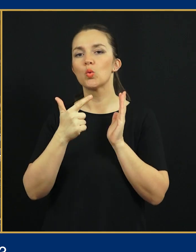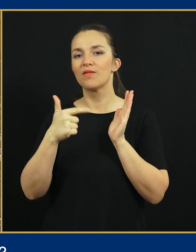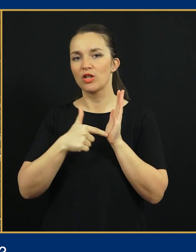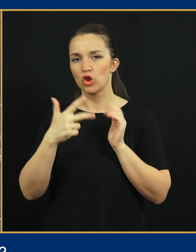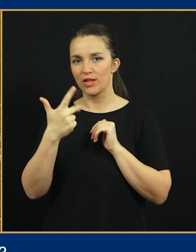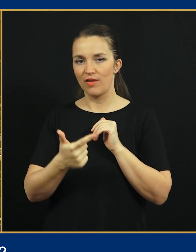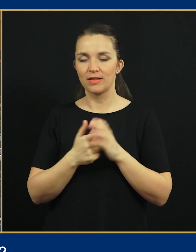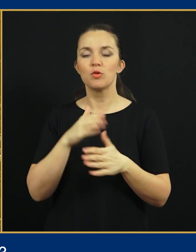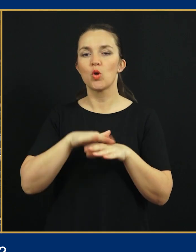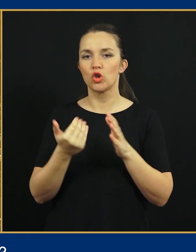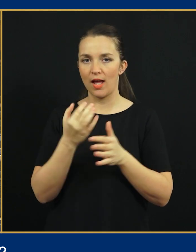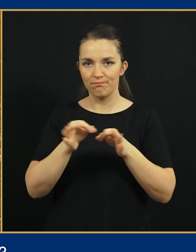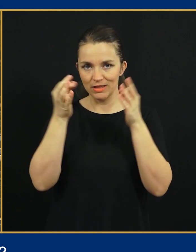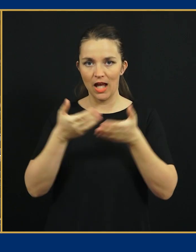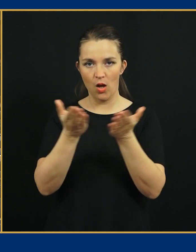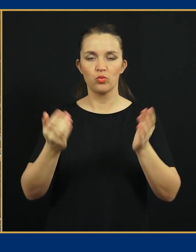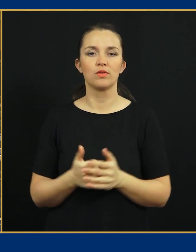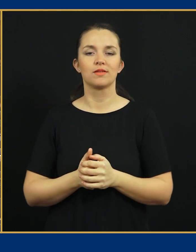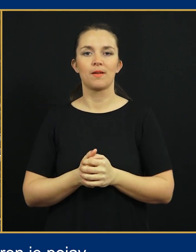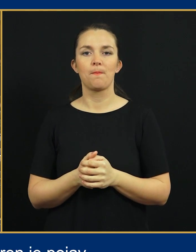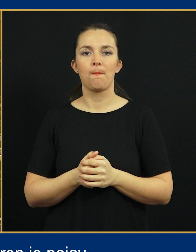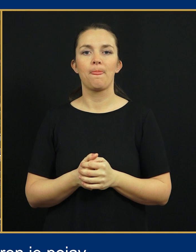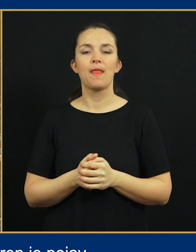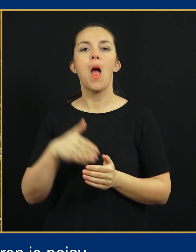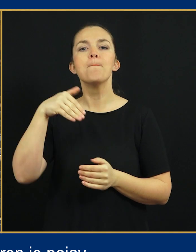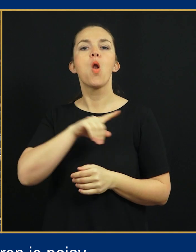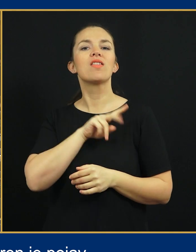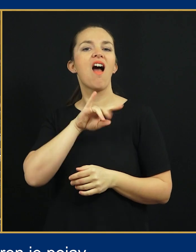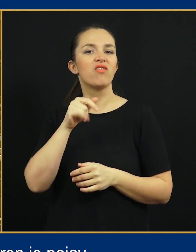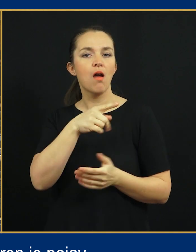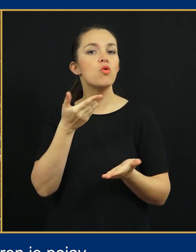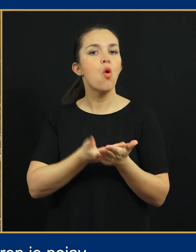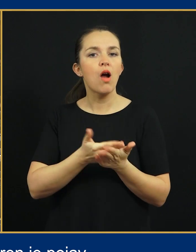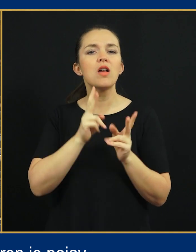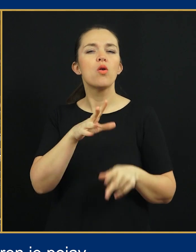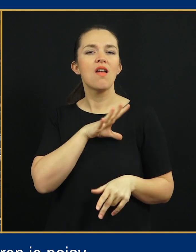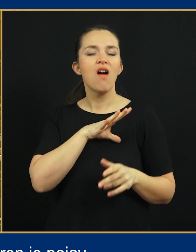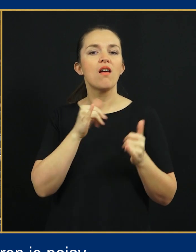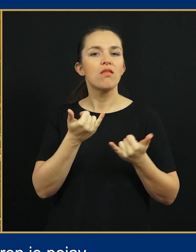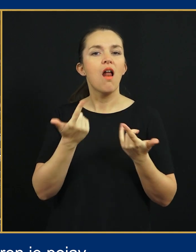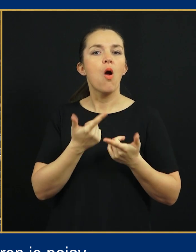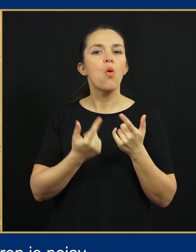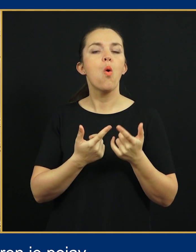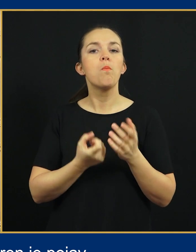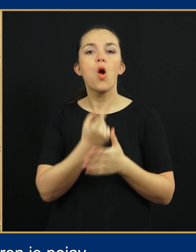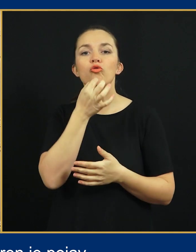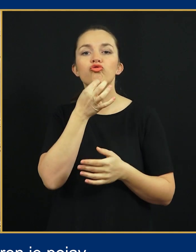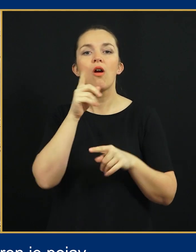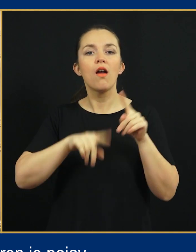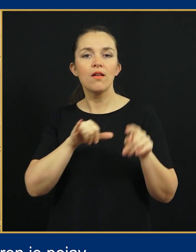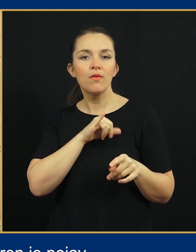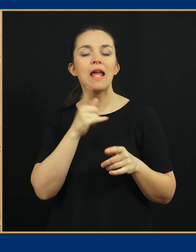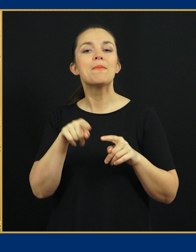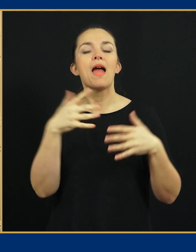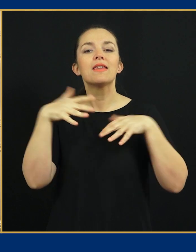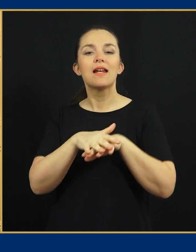18.2.2023, sporočila za javnost. Moldavija je dokaz, kako nevaren je pojav dezinformacij in kibernetskih